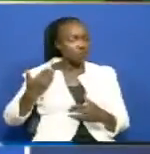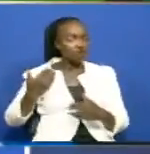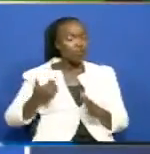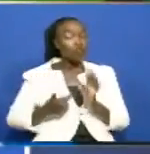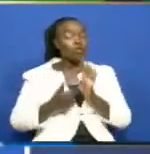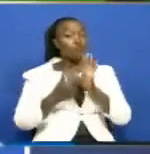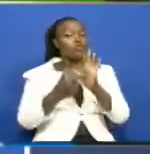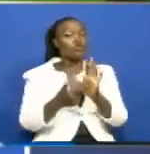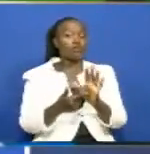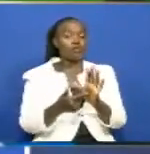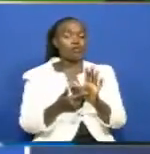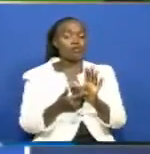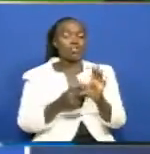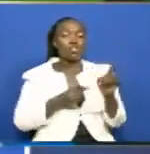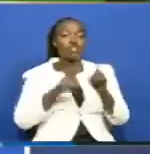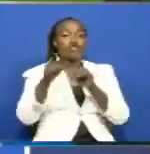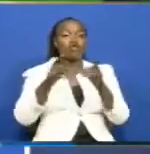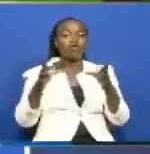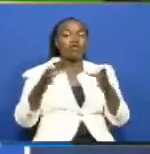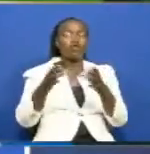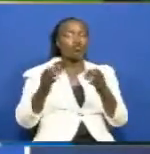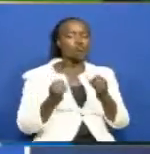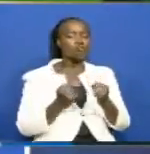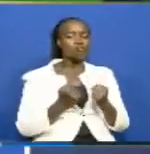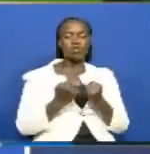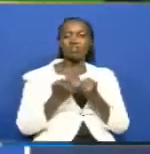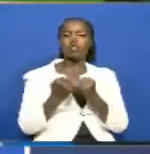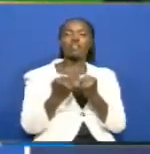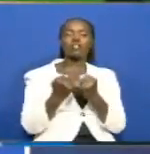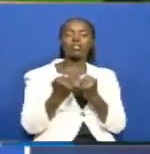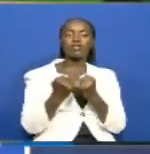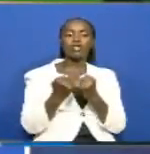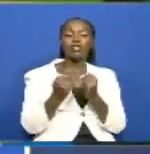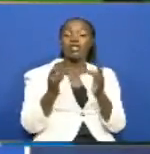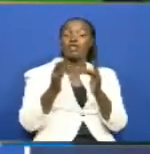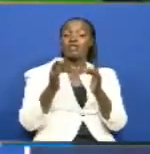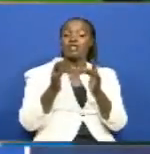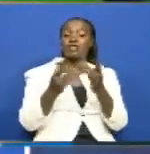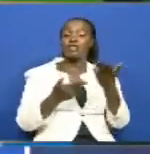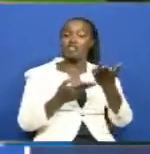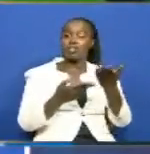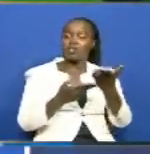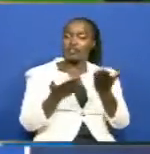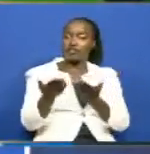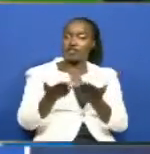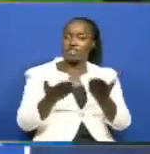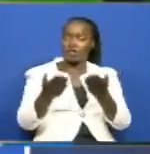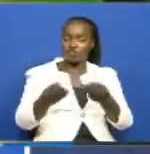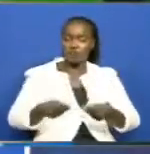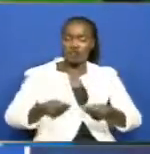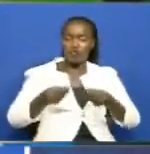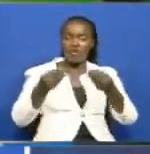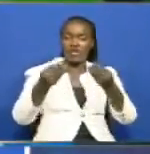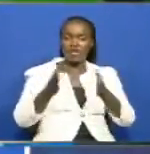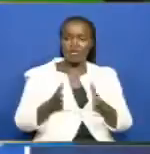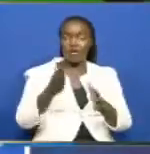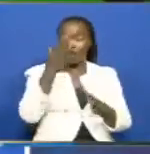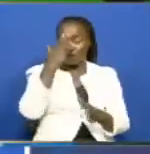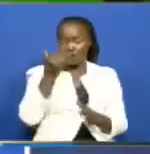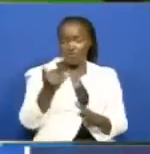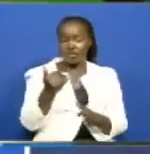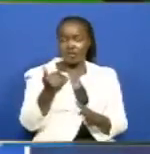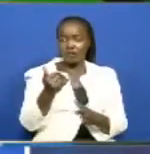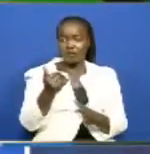show Safaricom's strength as a digital and technology service provider, because we